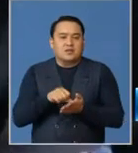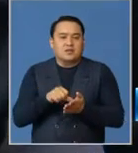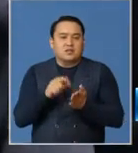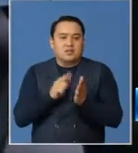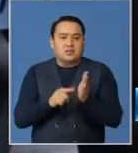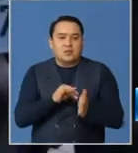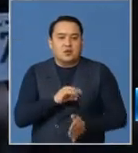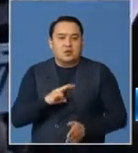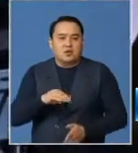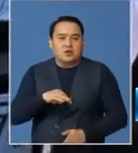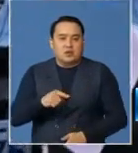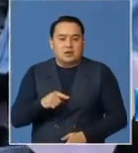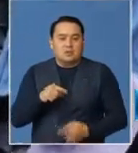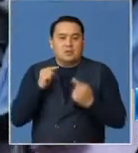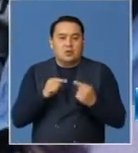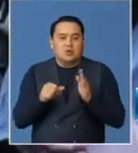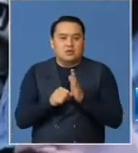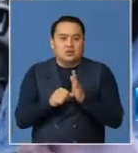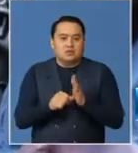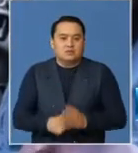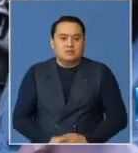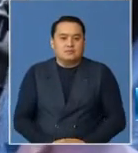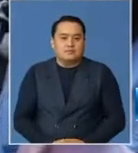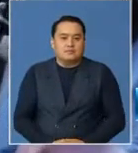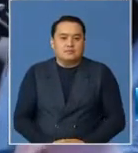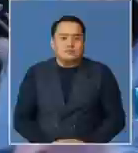7 миллионов тайваньцев, против более 6.